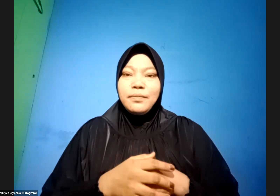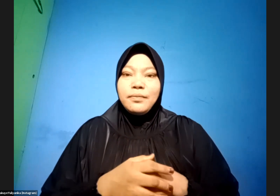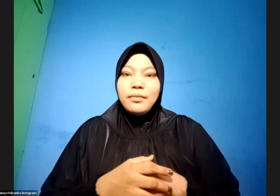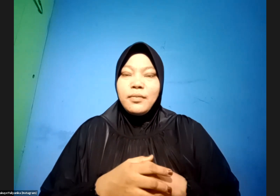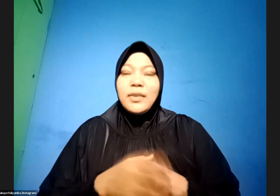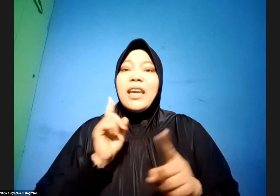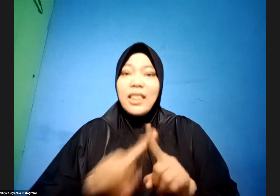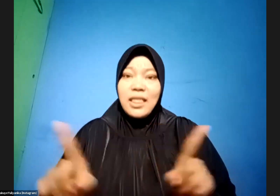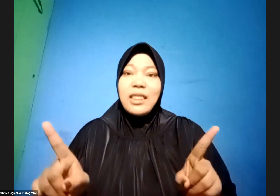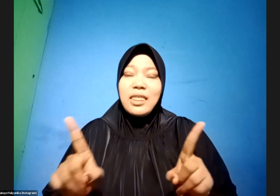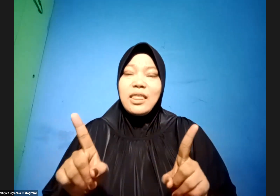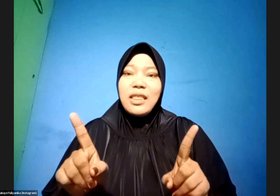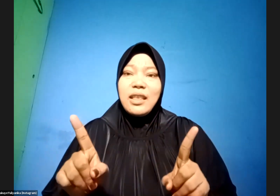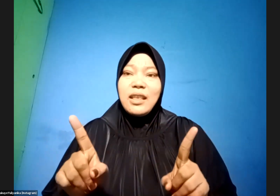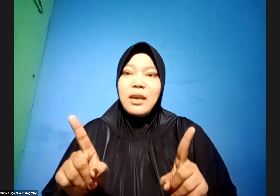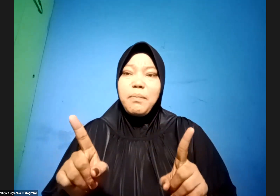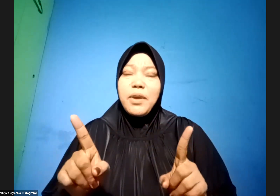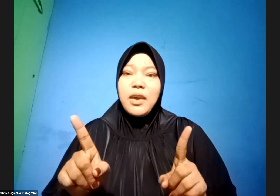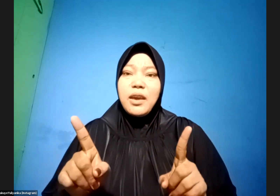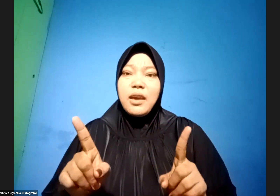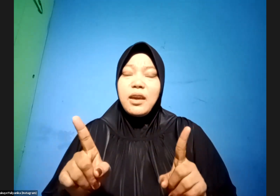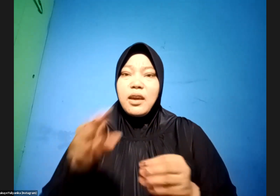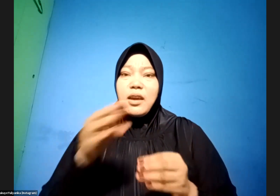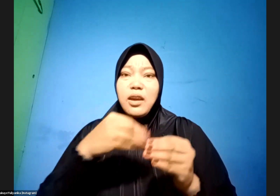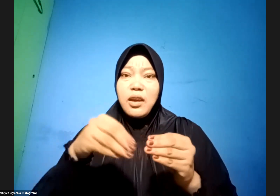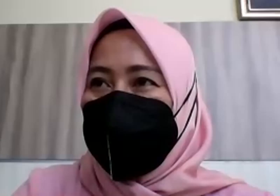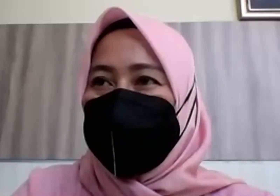Tetapi itu kalau misalnya keluarga